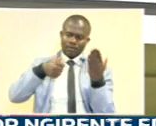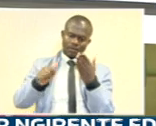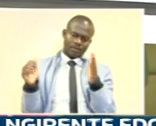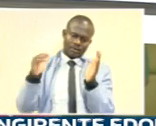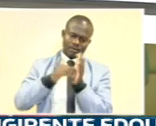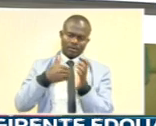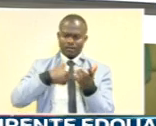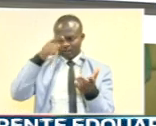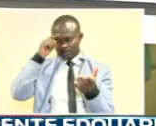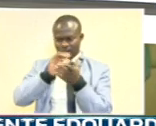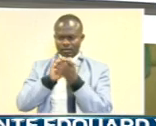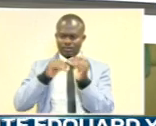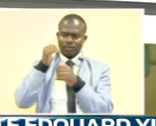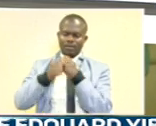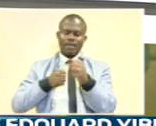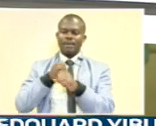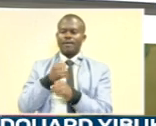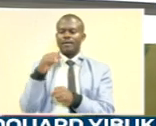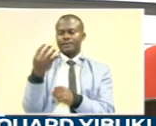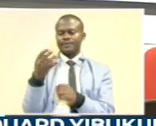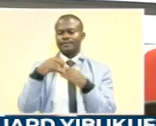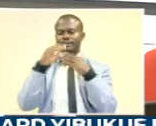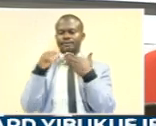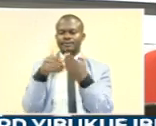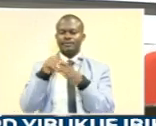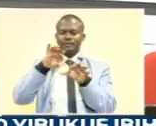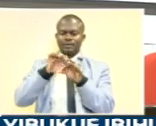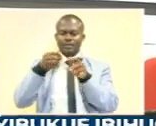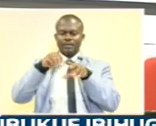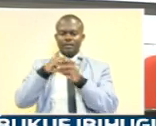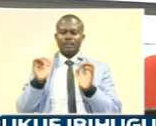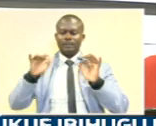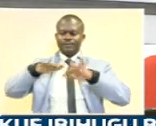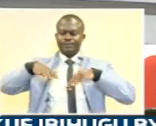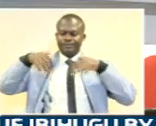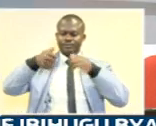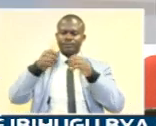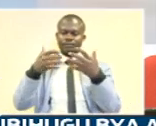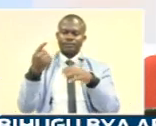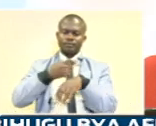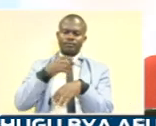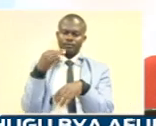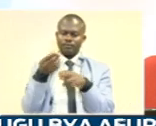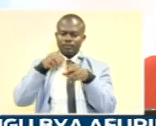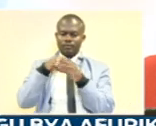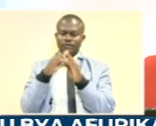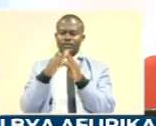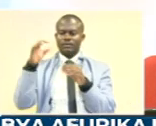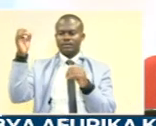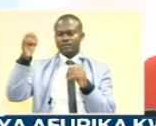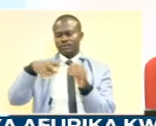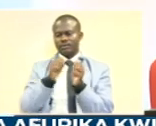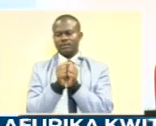bongeye kugirirwa icyizere nyuma y'imyaka ine bawuyobora. Ni amatora yabereye mu nteko rusange yawo imaze iminsi itatu ibera mu mujyi wa